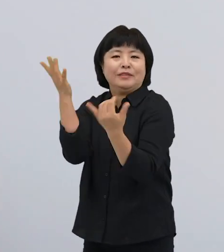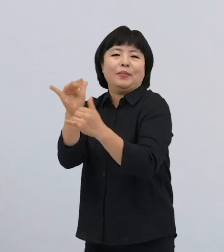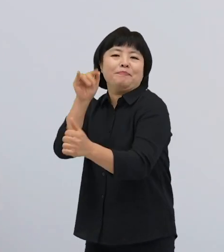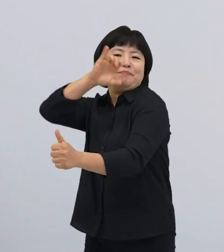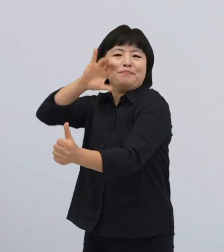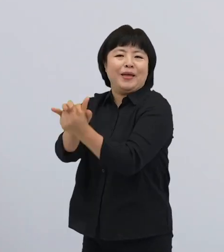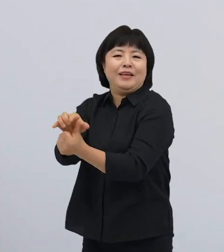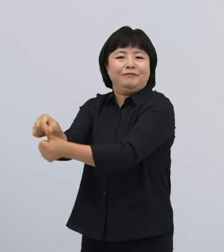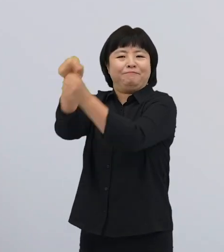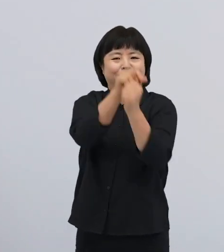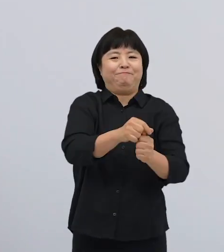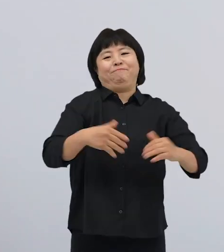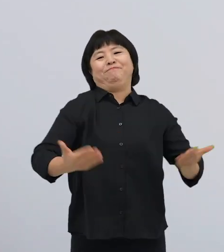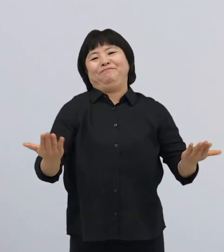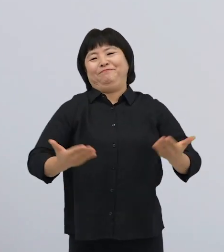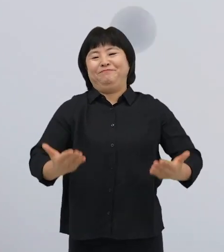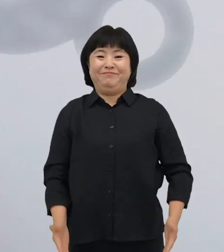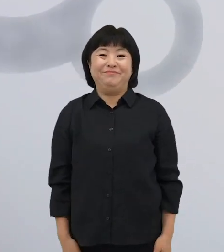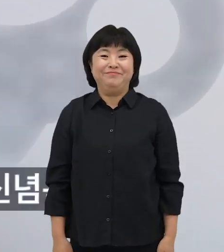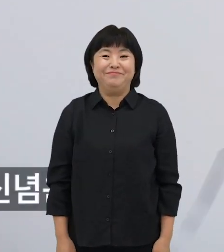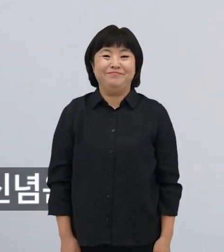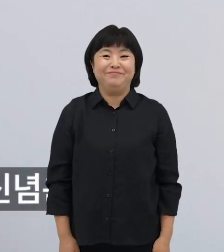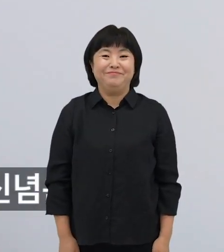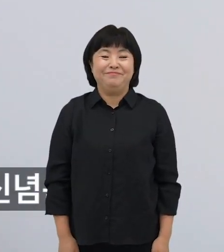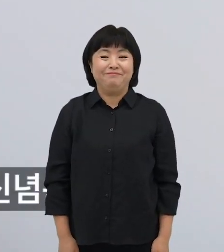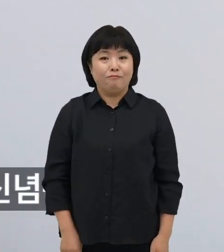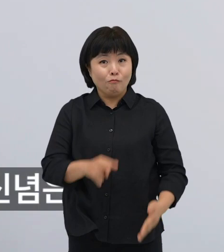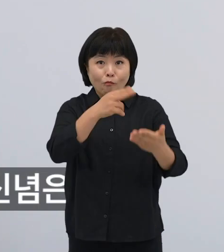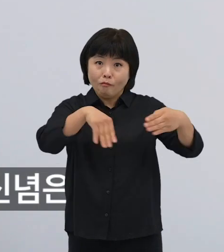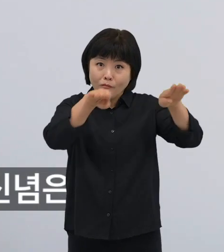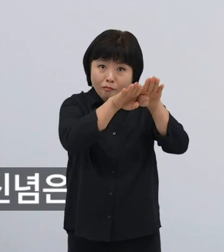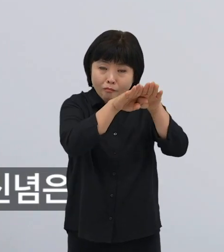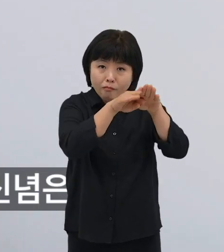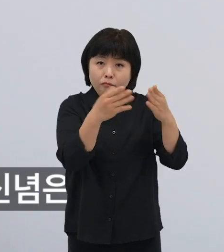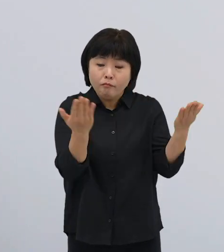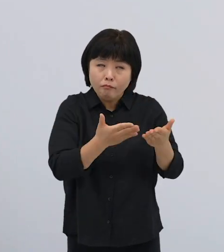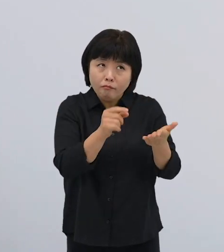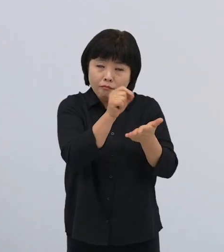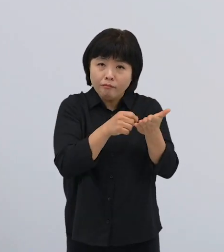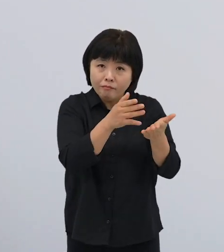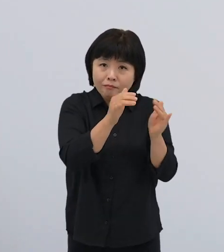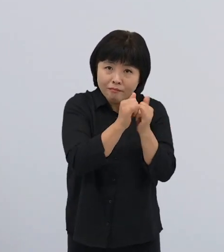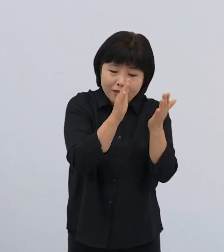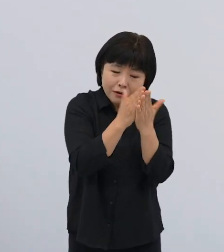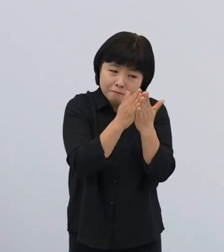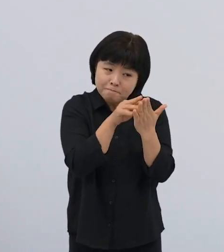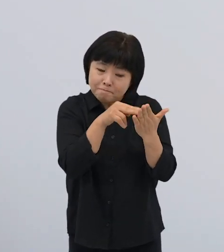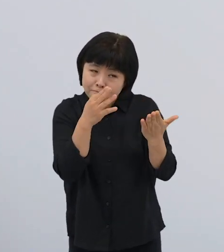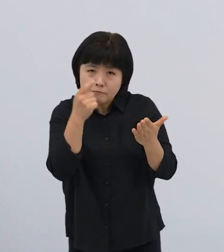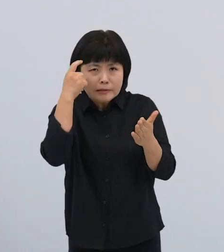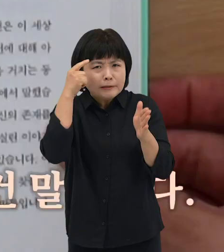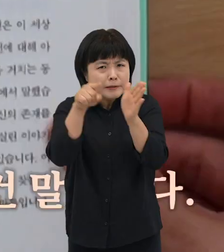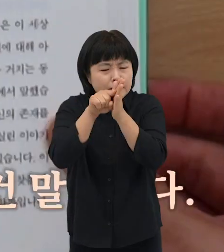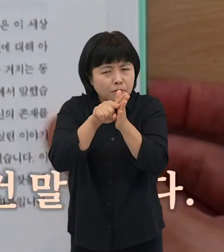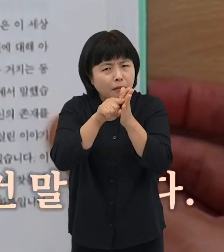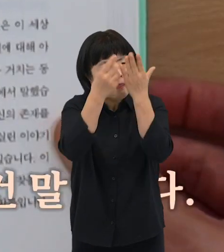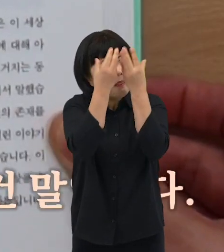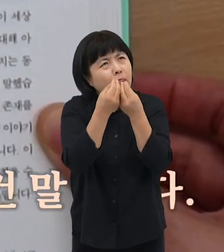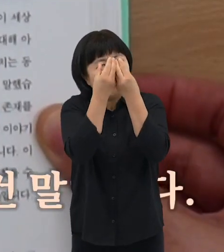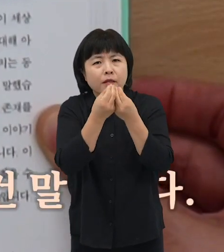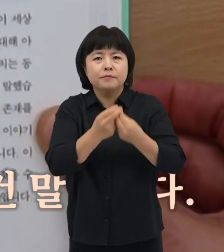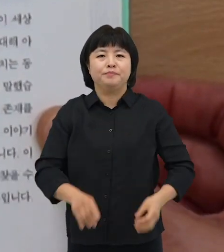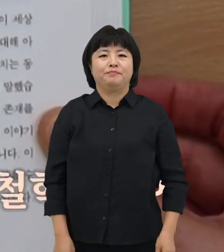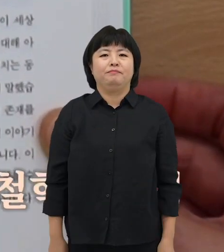신념을 가진 사서 한 명이 일하게 됩니다. 공야장 도서관에서 일하는 사서의 신념은 예를 들면 이런 것입니다. 책이라는